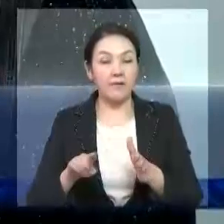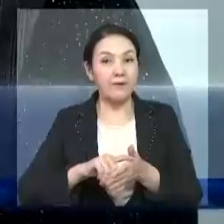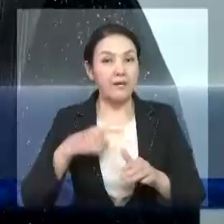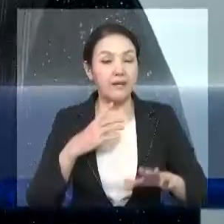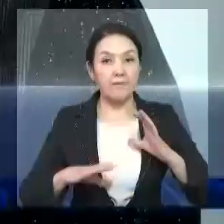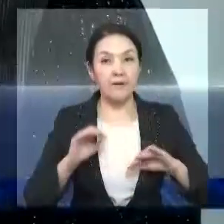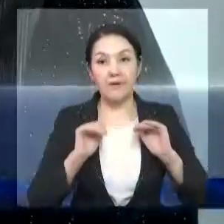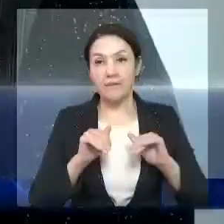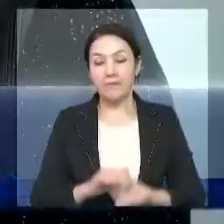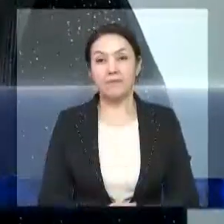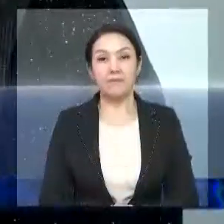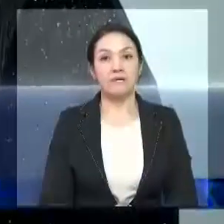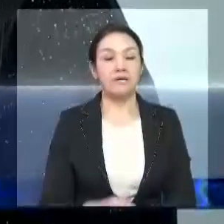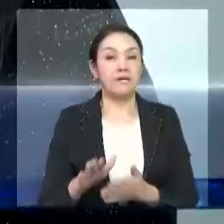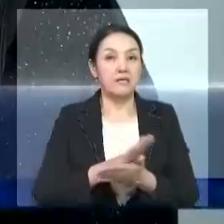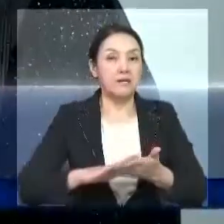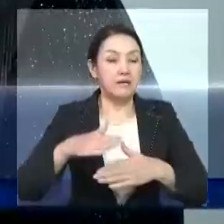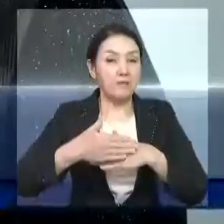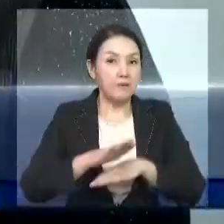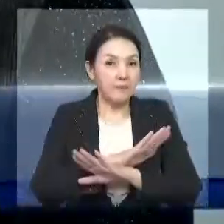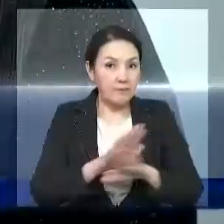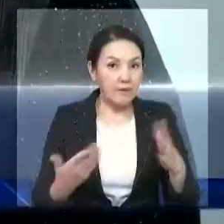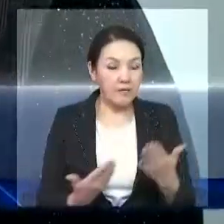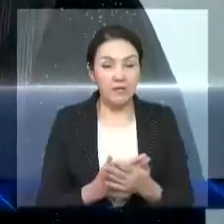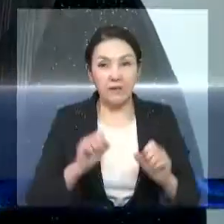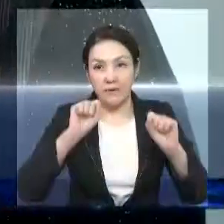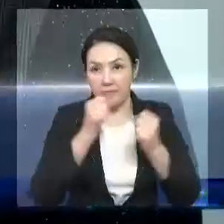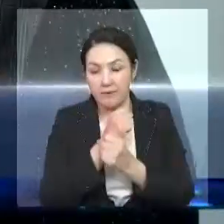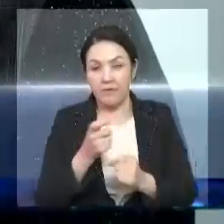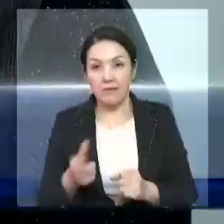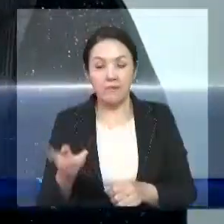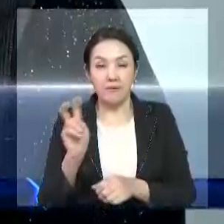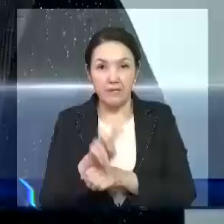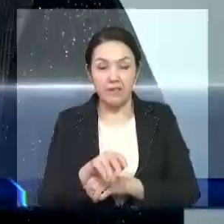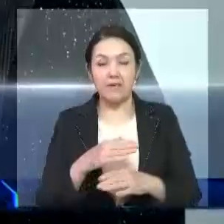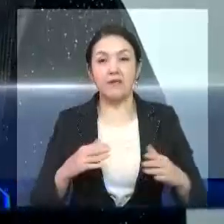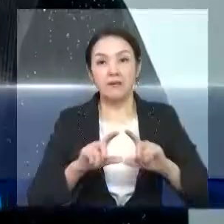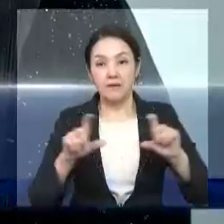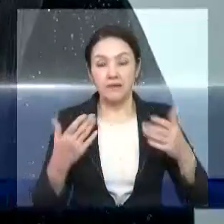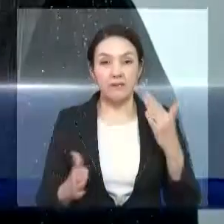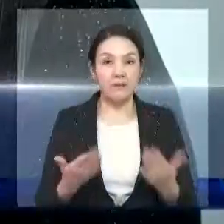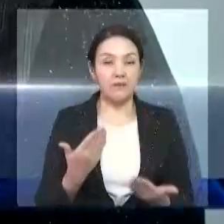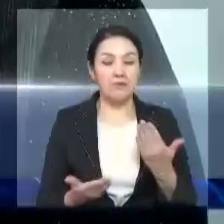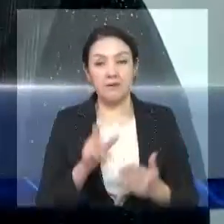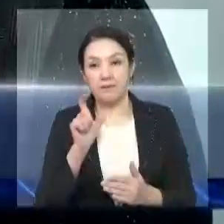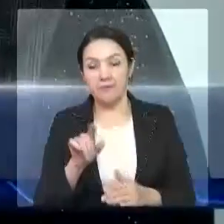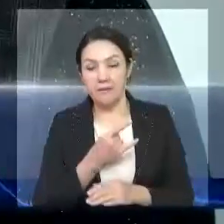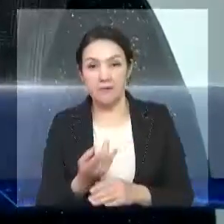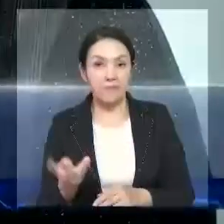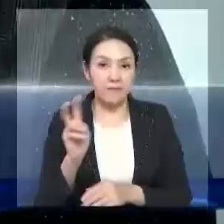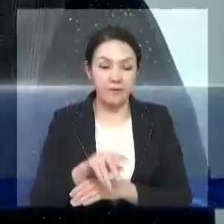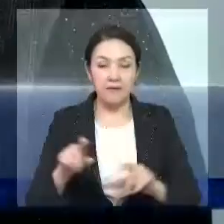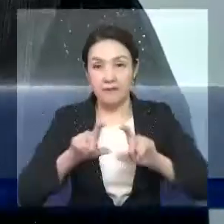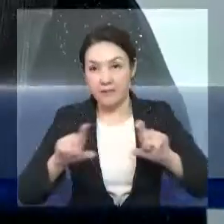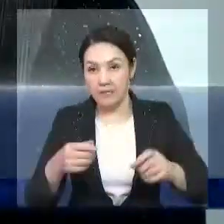первокурсников колледжей. Никаких пропусков не будет, если при морозе ученик не придет в учебное заведение. В случае, если ребенок все-таки пришел в